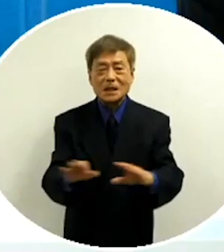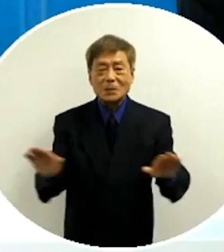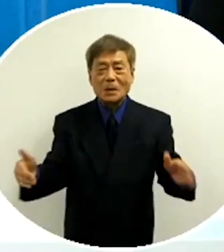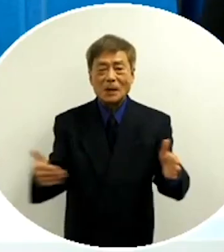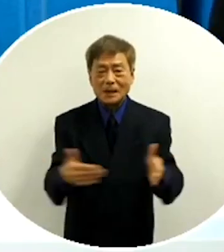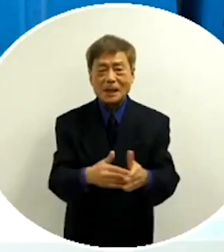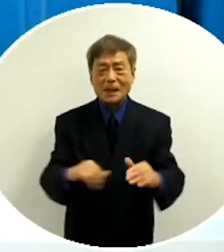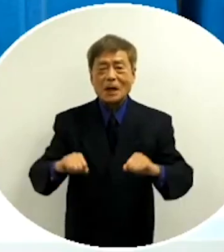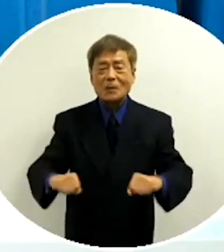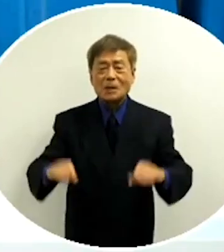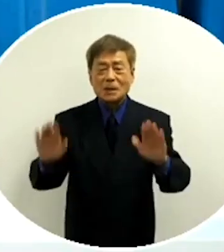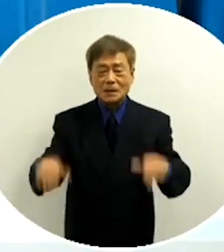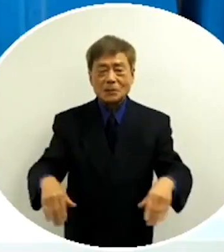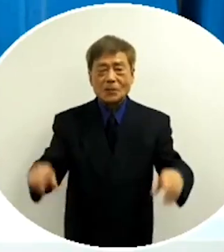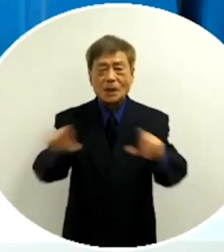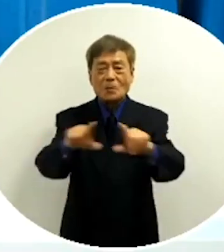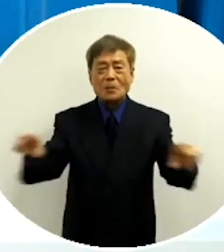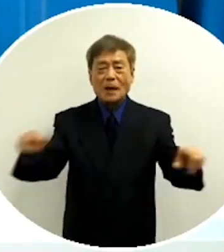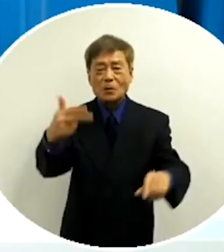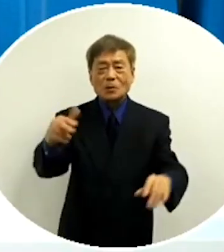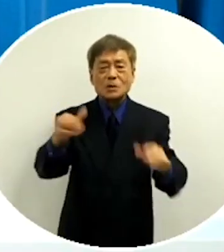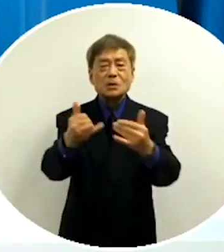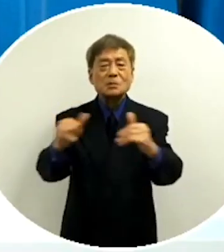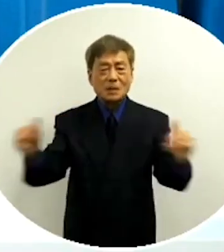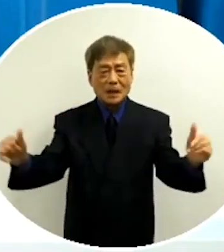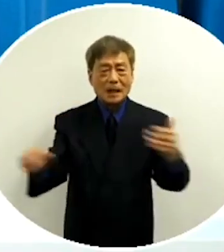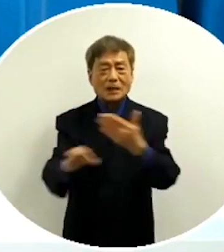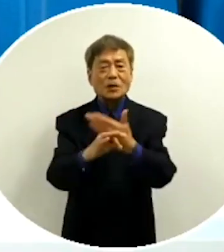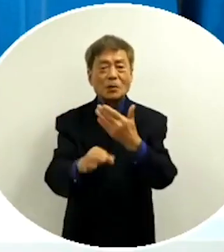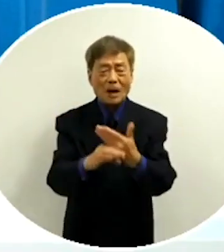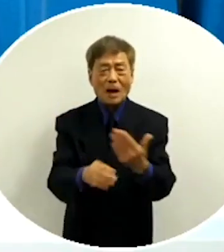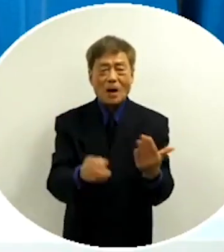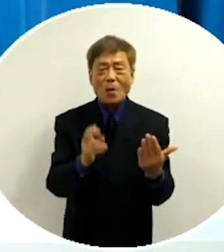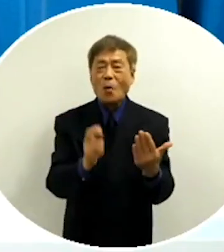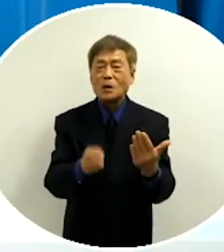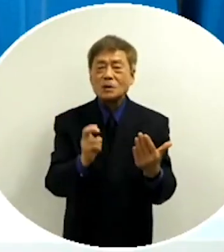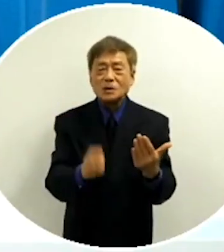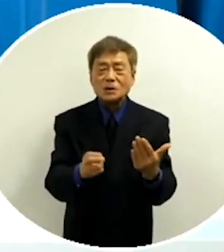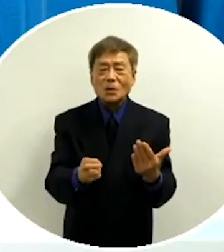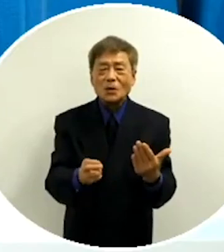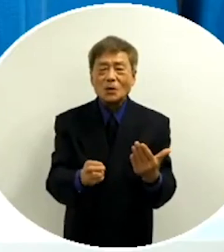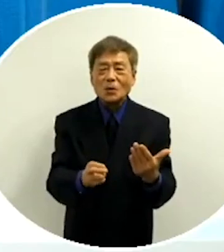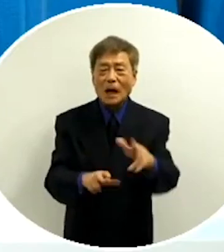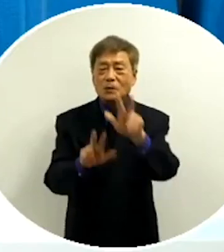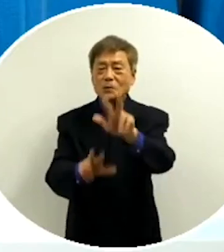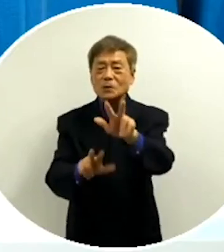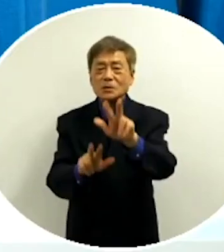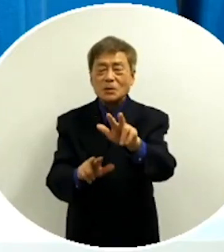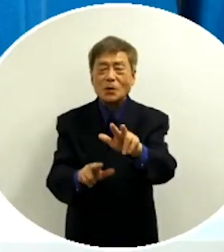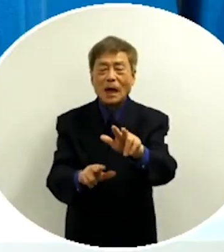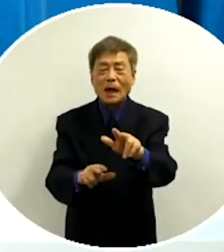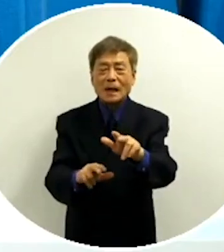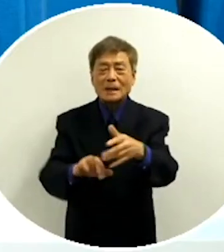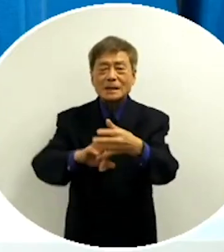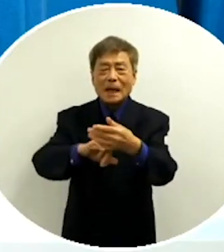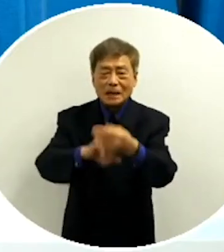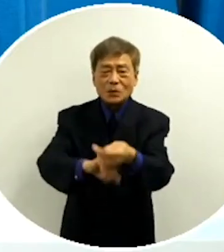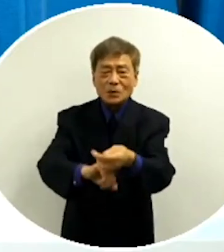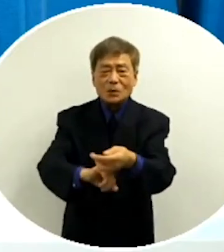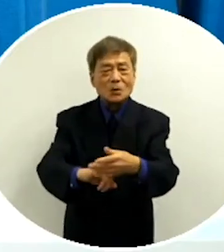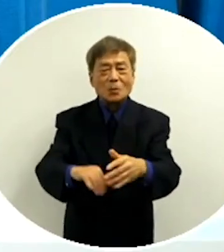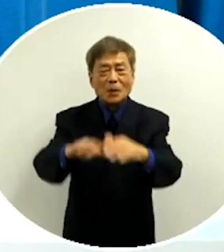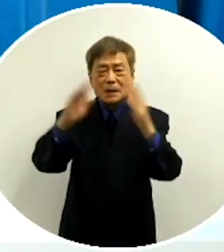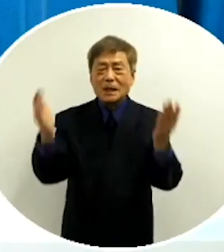例えばやっぱり一般の市民にとっては法律や規則や精霊なんて全然わからないんですよねそれをやはり